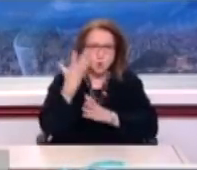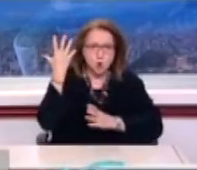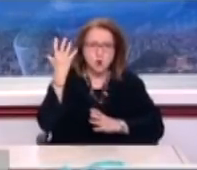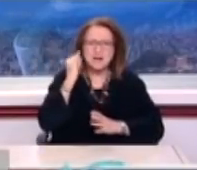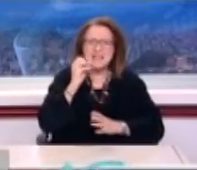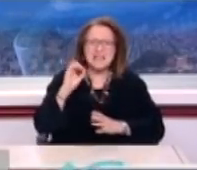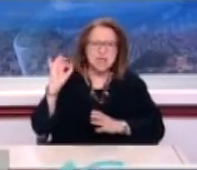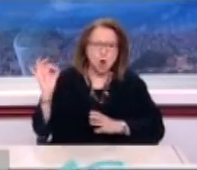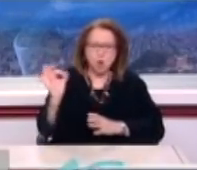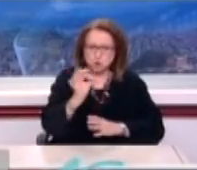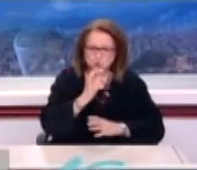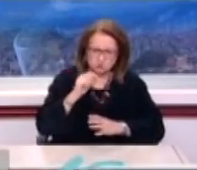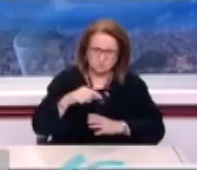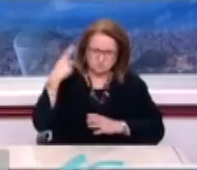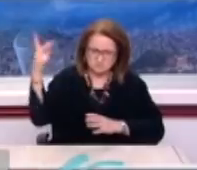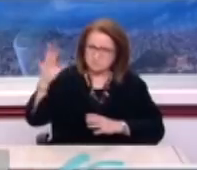κορονοϊό είναι υψηλός.